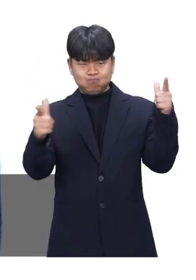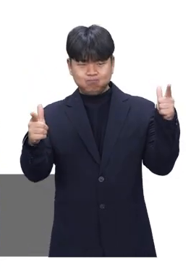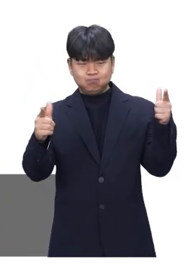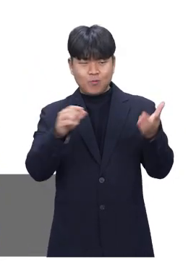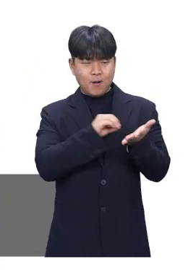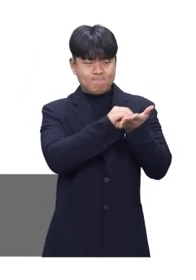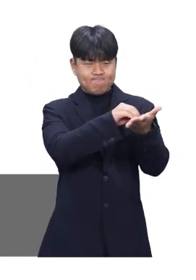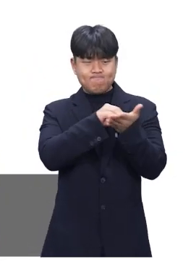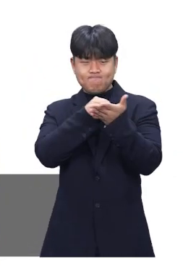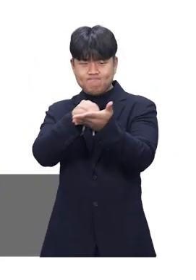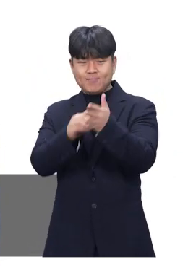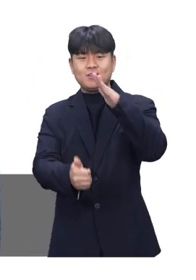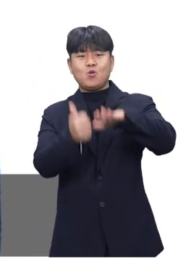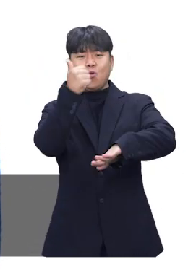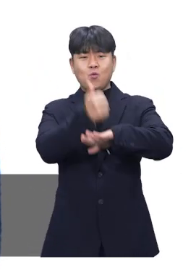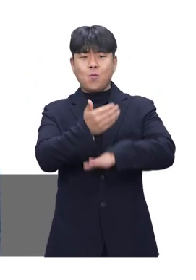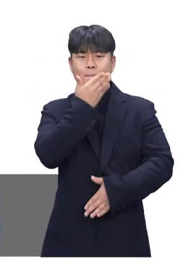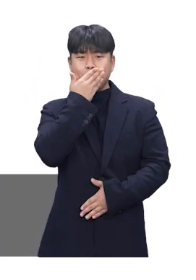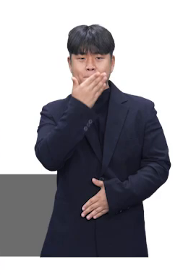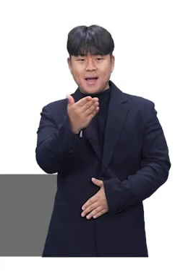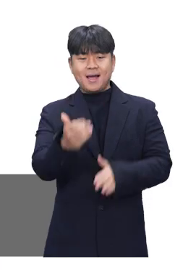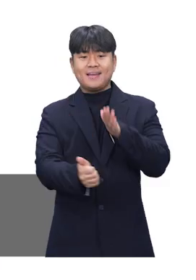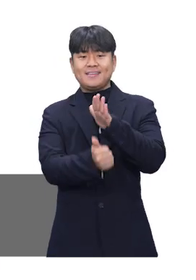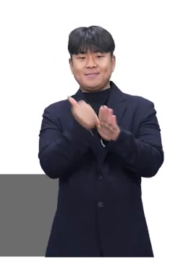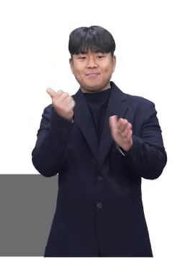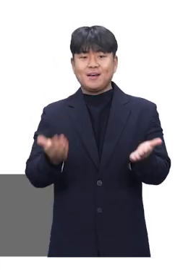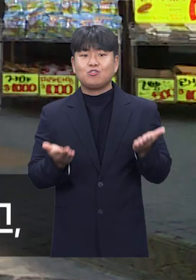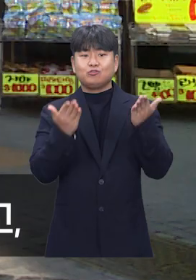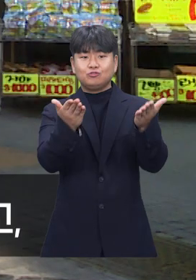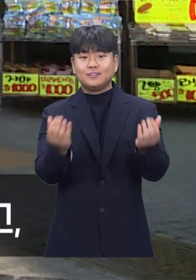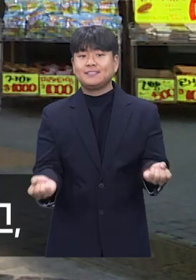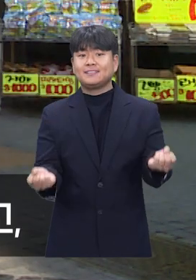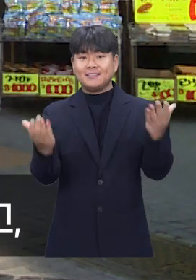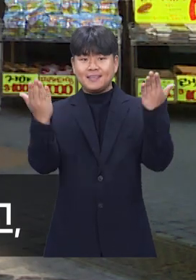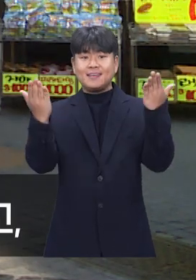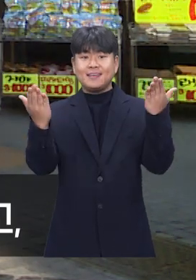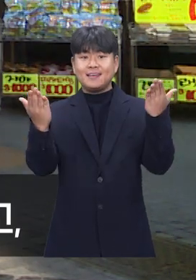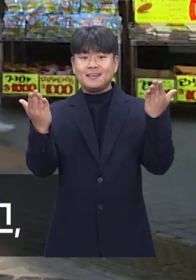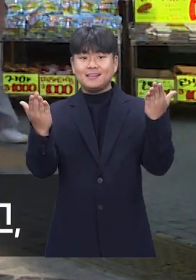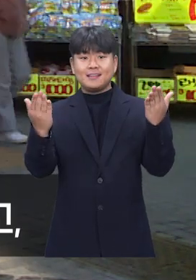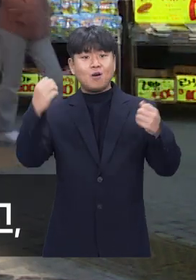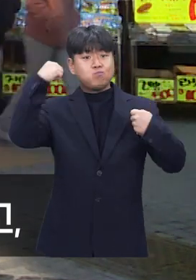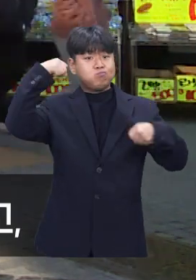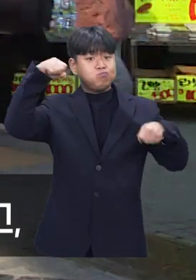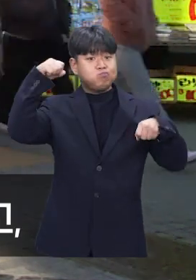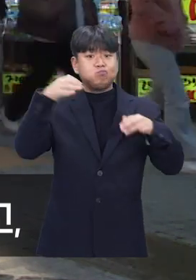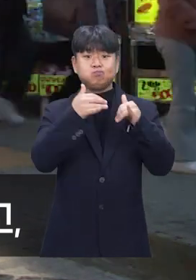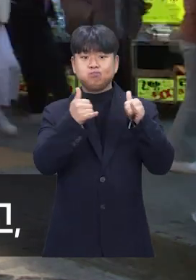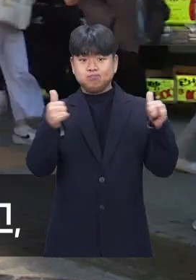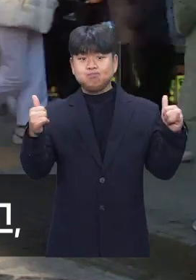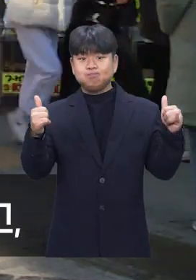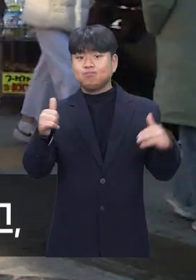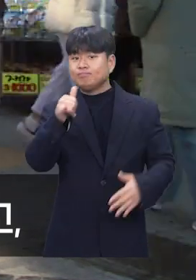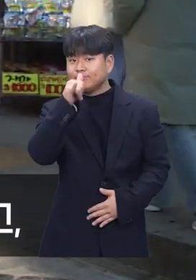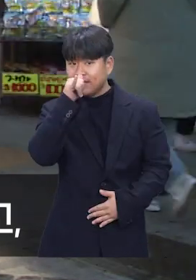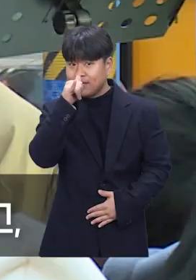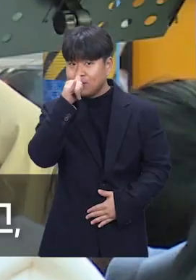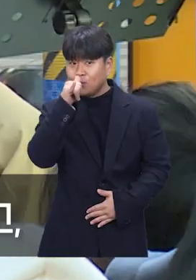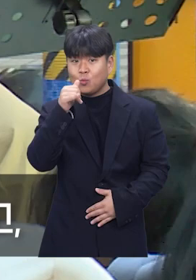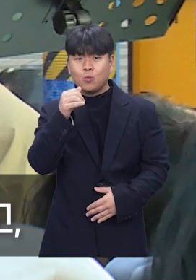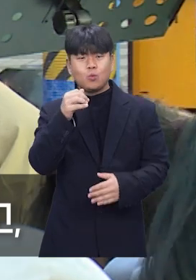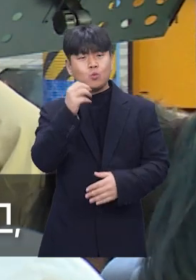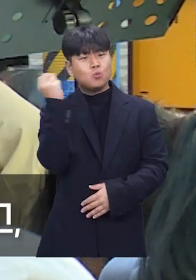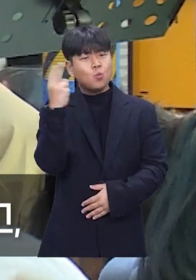최고가 될 수 있다는 꿈과 희망의 메시지를 담았습니다. 안양 1번가 메인 무대와 뷰티 스트리트, 패션